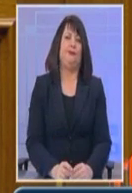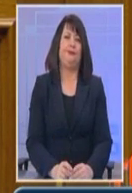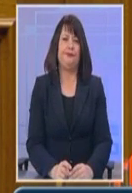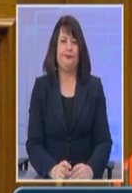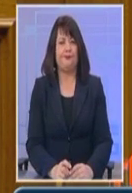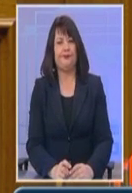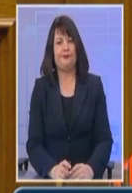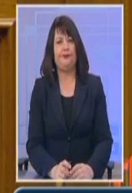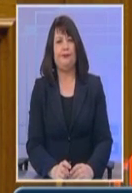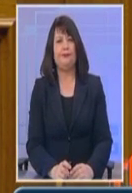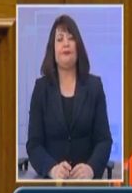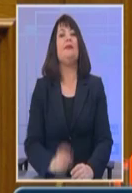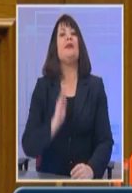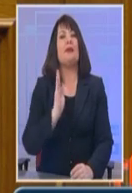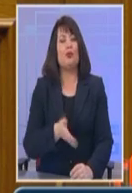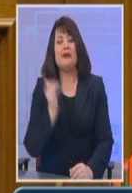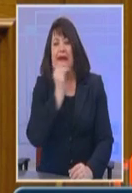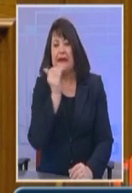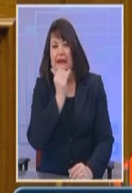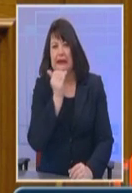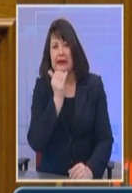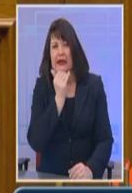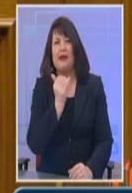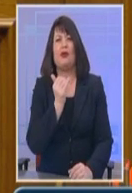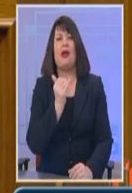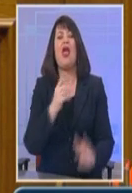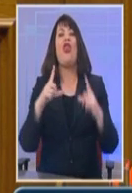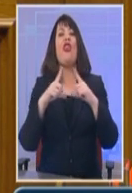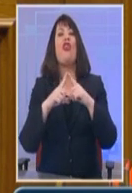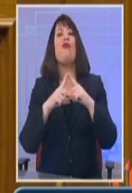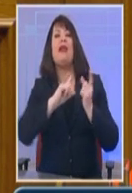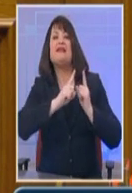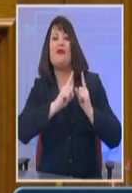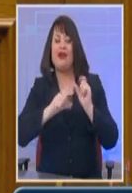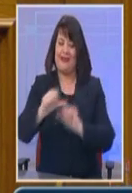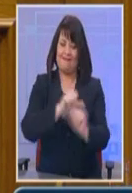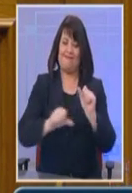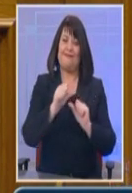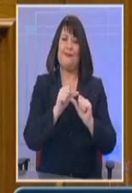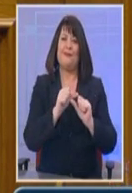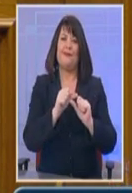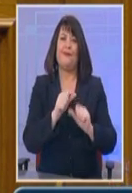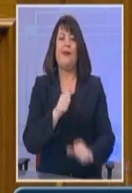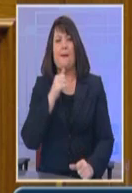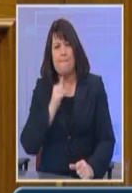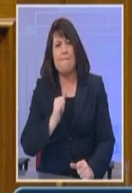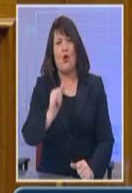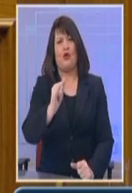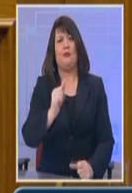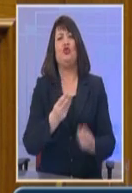Θα μπορούσατε να επισπεύσετε την αναθεώρηση του Δουβλίνου με τη δημιουργία μόνιμου